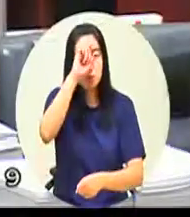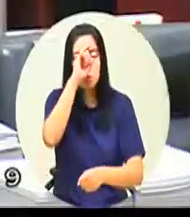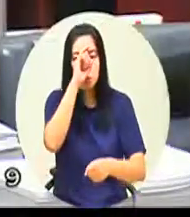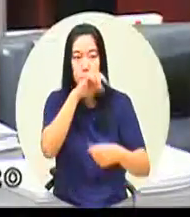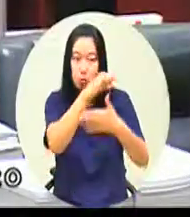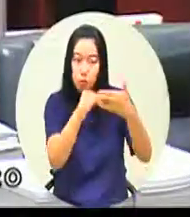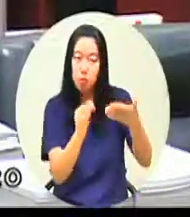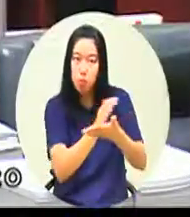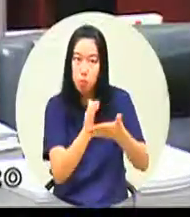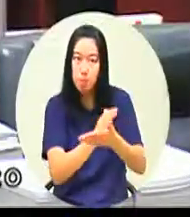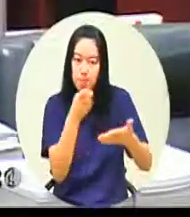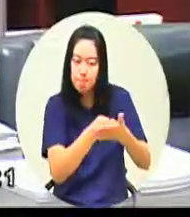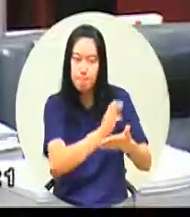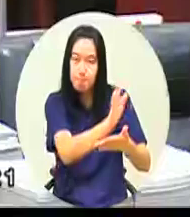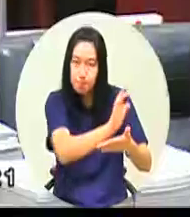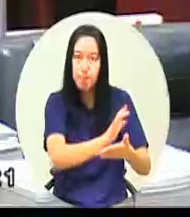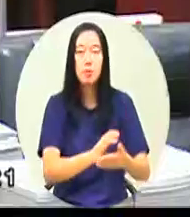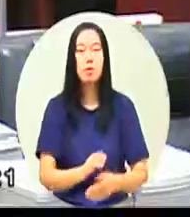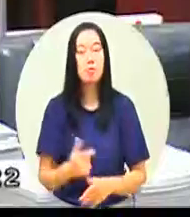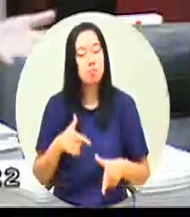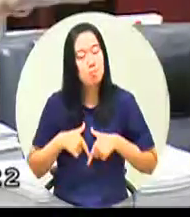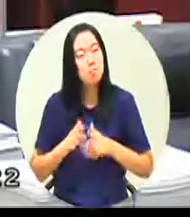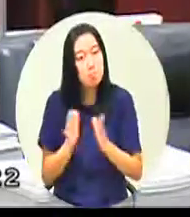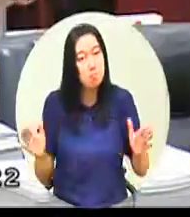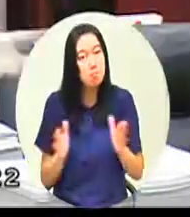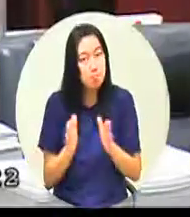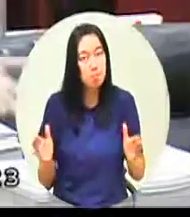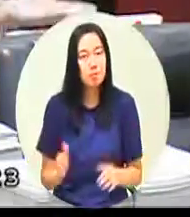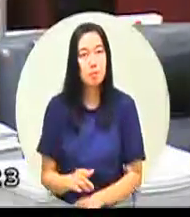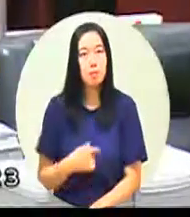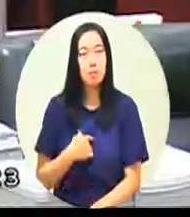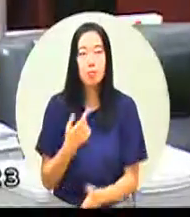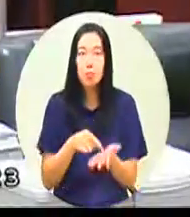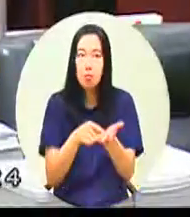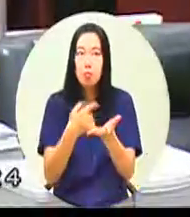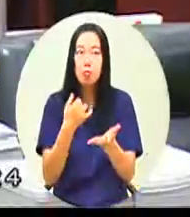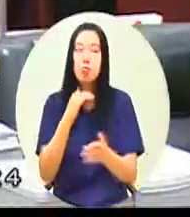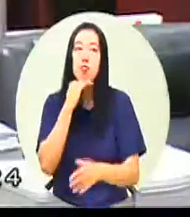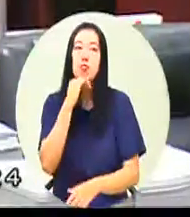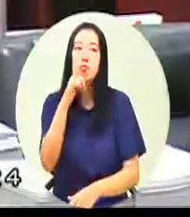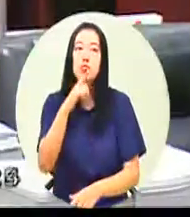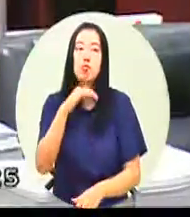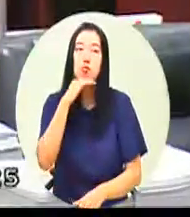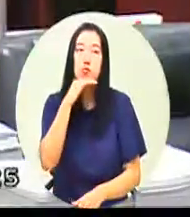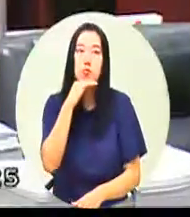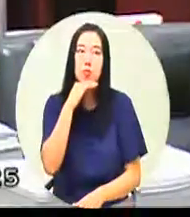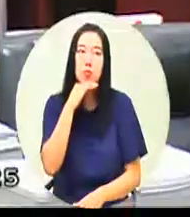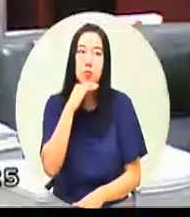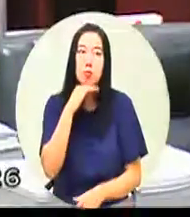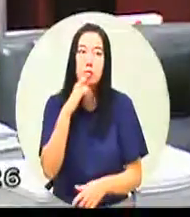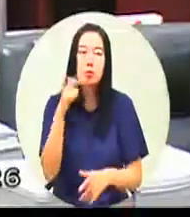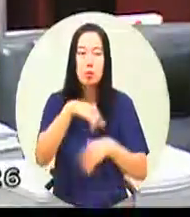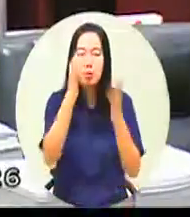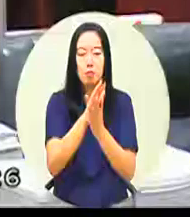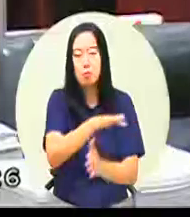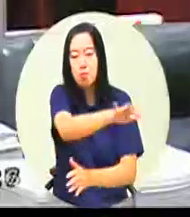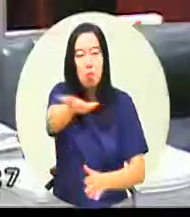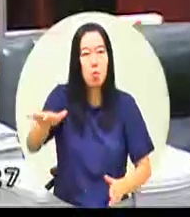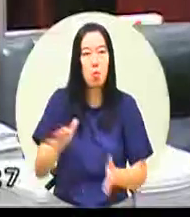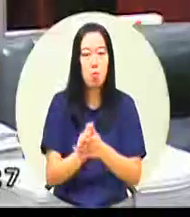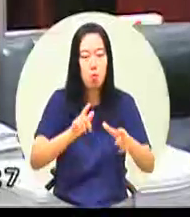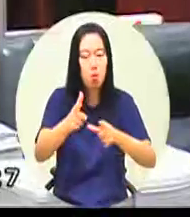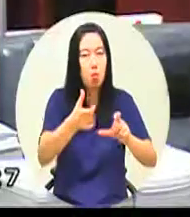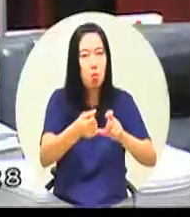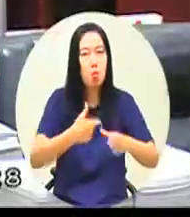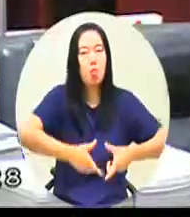速。较紧呢，迄有的人申请完的时阵，各部委我得等你各部委来，我就。鬼窟窿去了了，没有恢复的